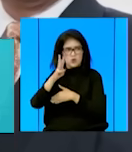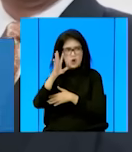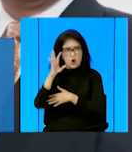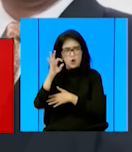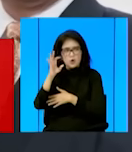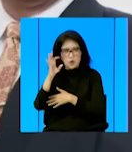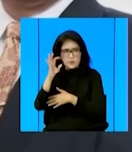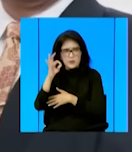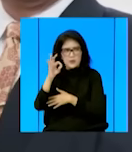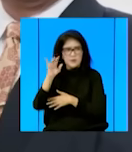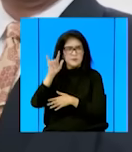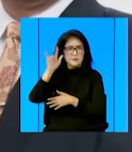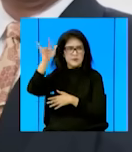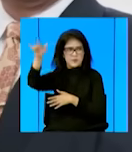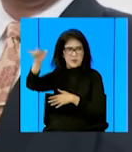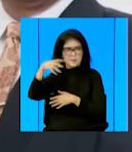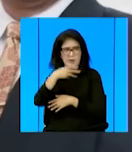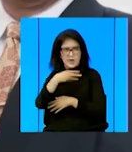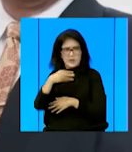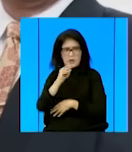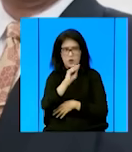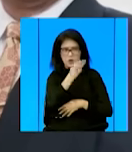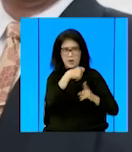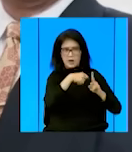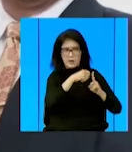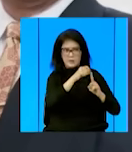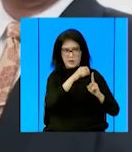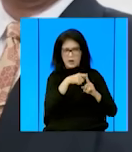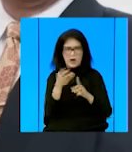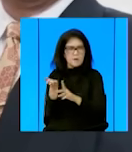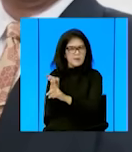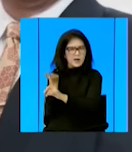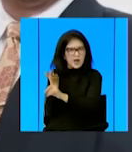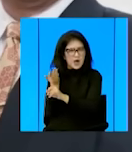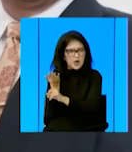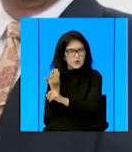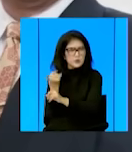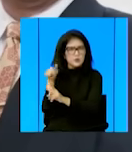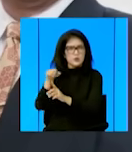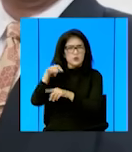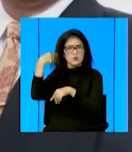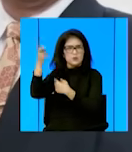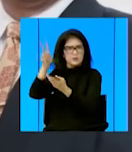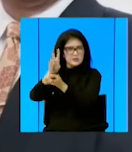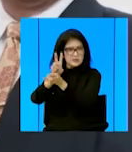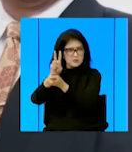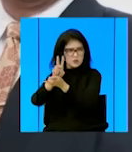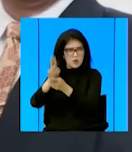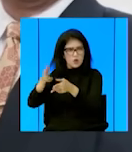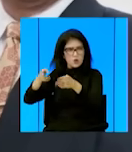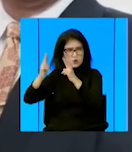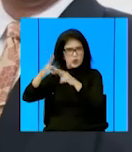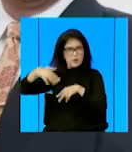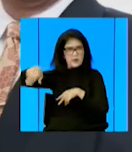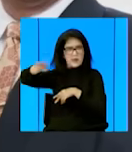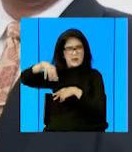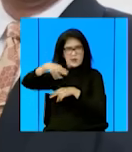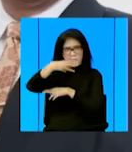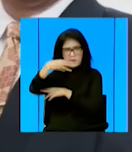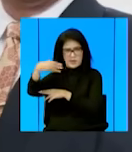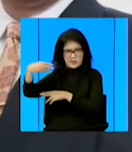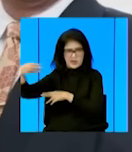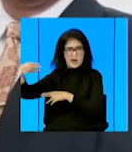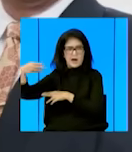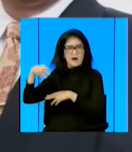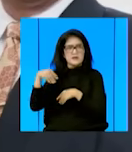dalam kunjungan ke Den Haag, Ketua KPU terus merayu CAT hingga terjadi tindak asusila di sebuah hotel di Amsterdam. Dalam persidangan